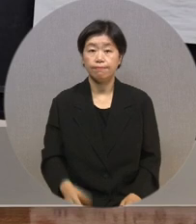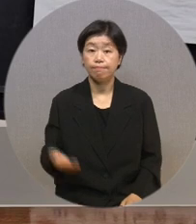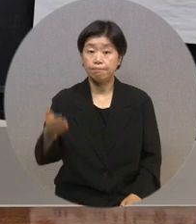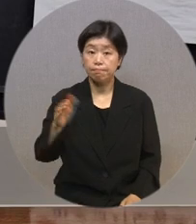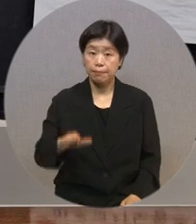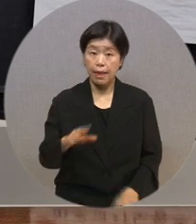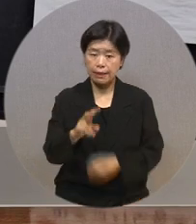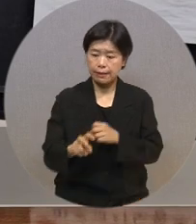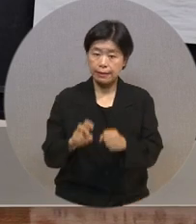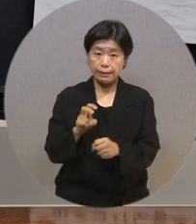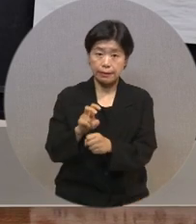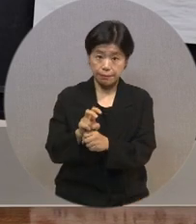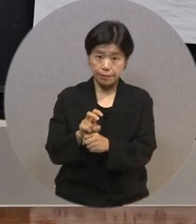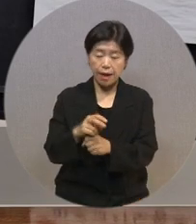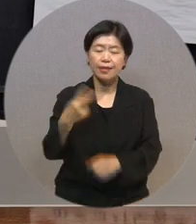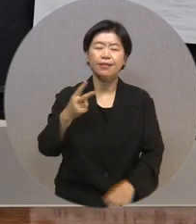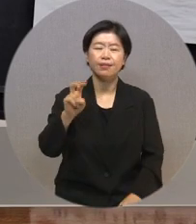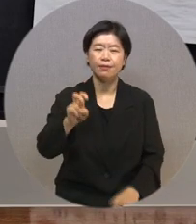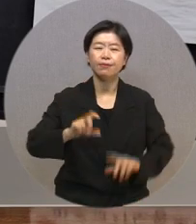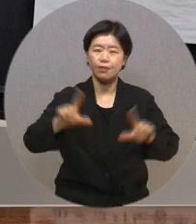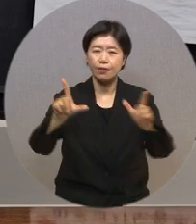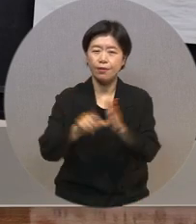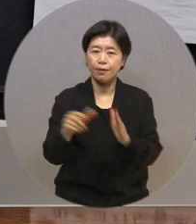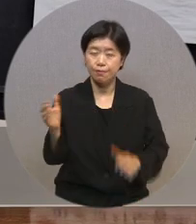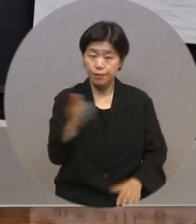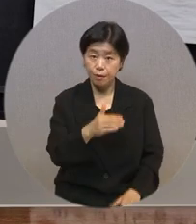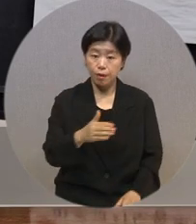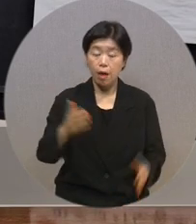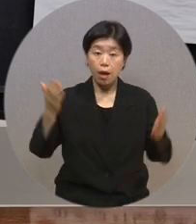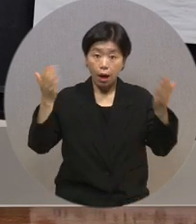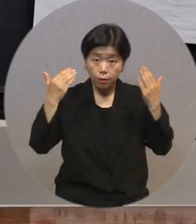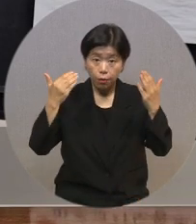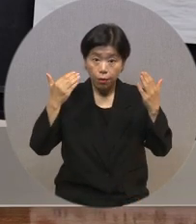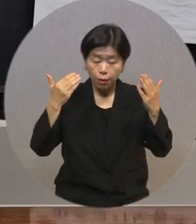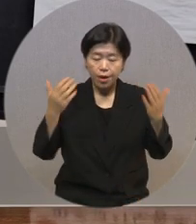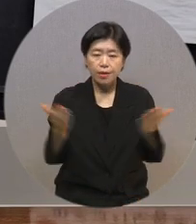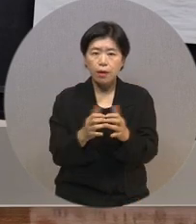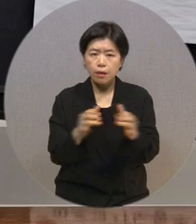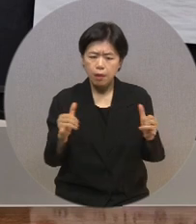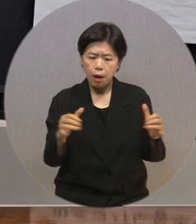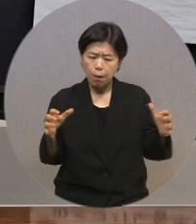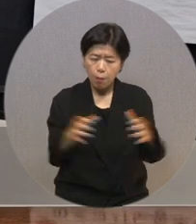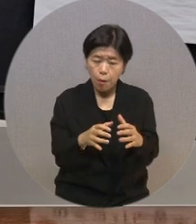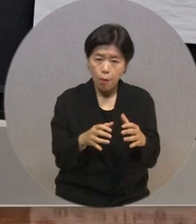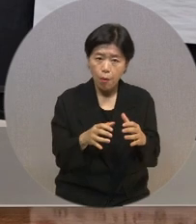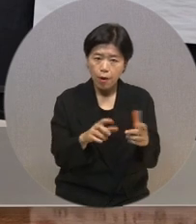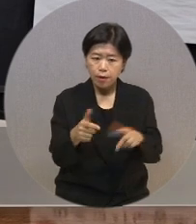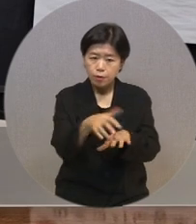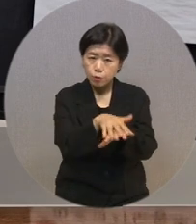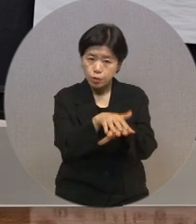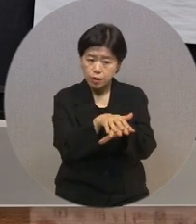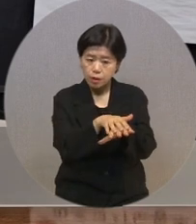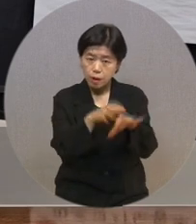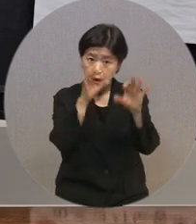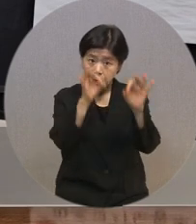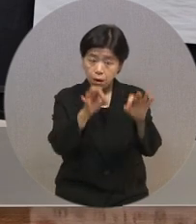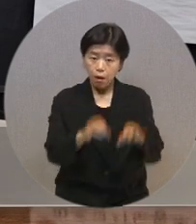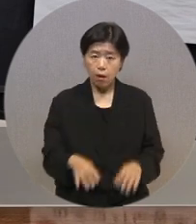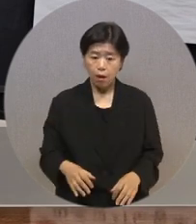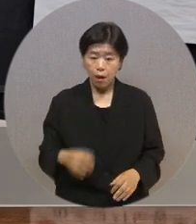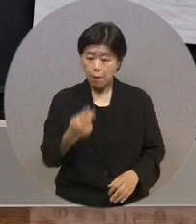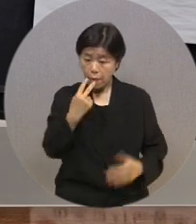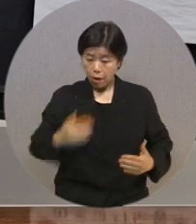한 20년도부터 저희 학비노조에서 이제 폐암 환자가 계속 이제 증가하다 보니까 분명히 급식실에 뭔가